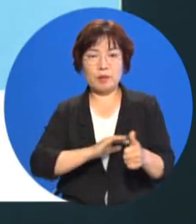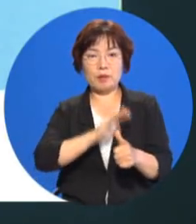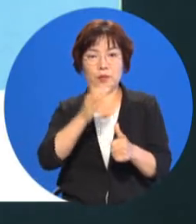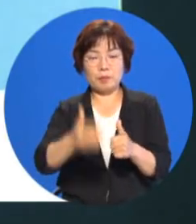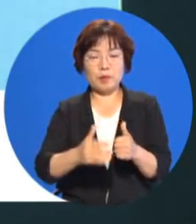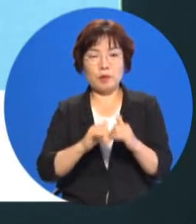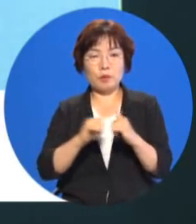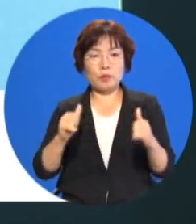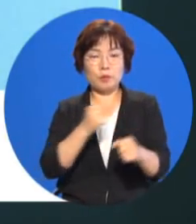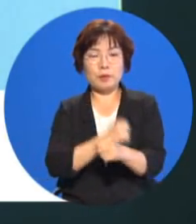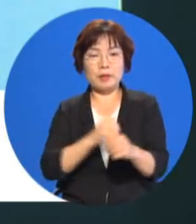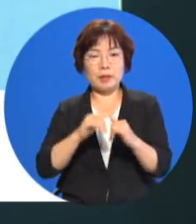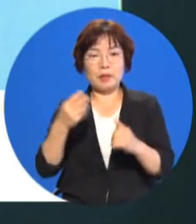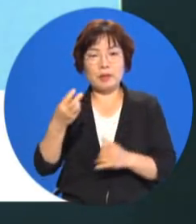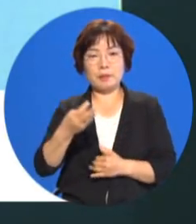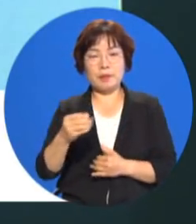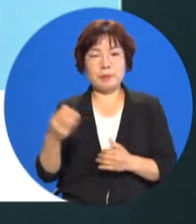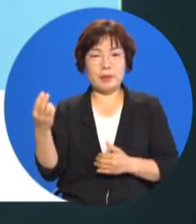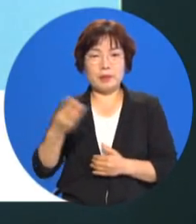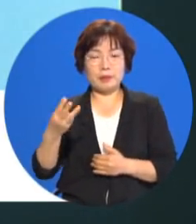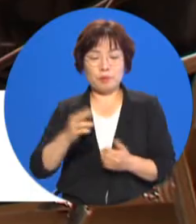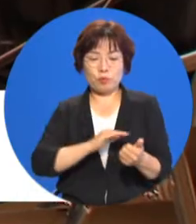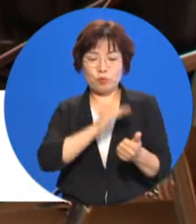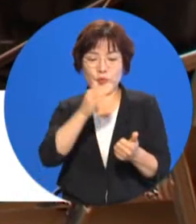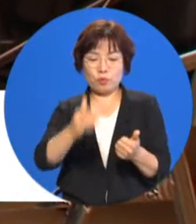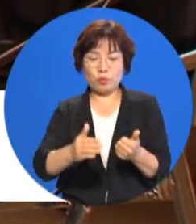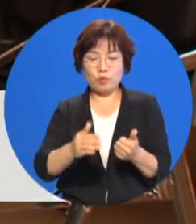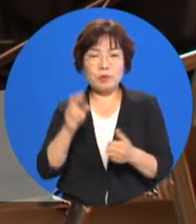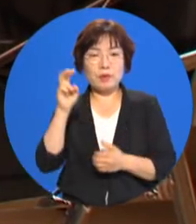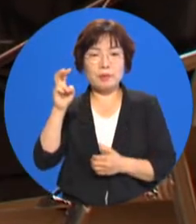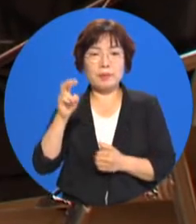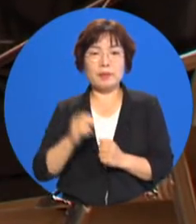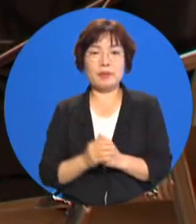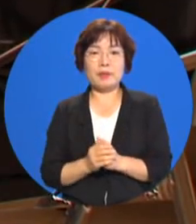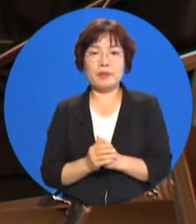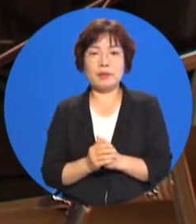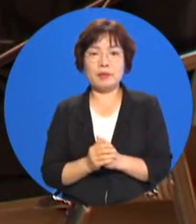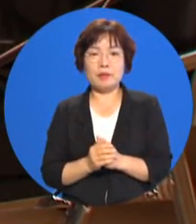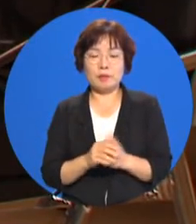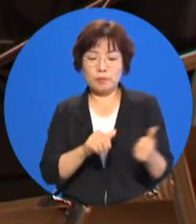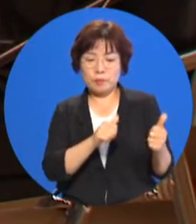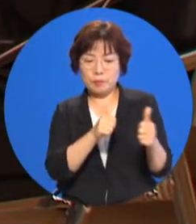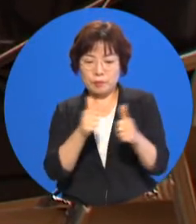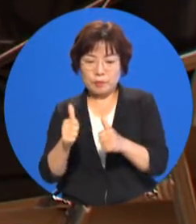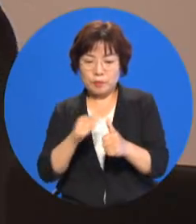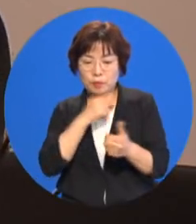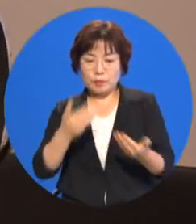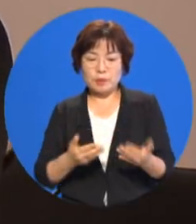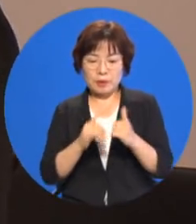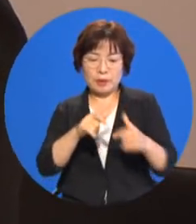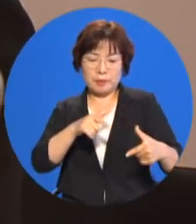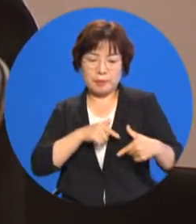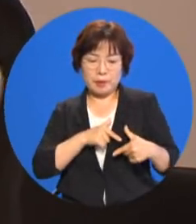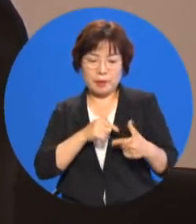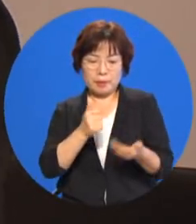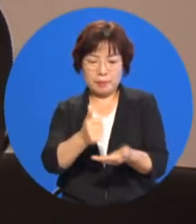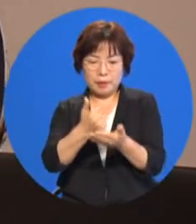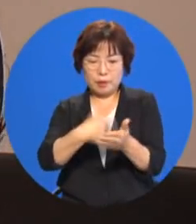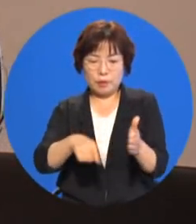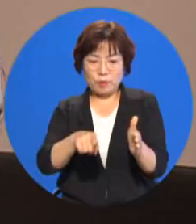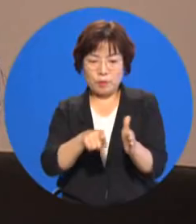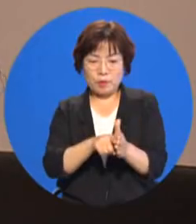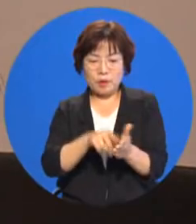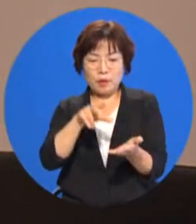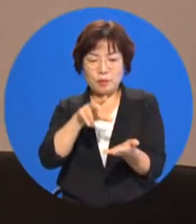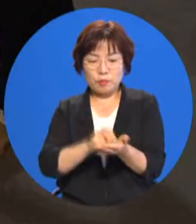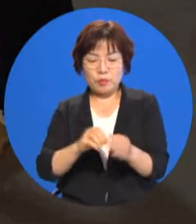유해 13만 3천여 위가 묻혀있는 것으로 추정되는 등 순국선열의 명예를 제대로 기리기 위해 넘어야 할